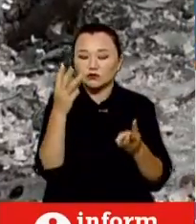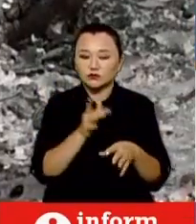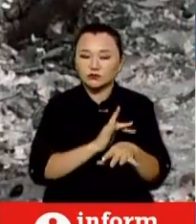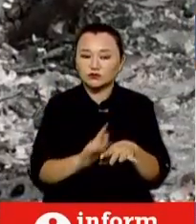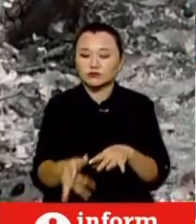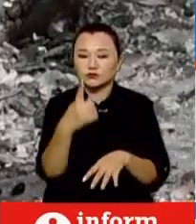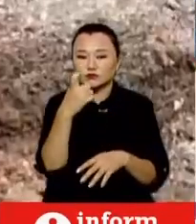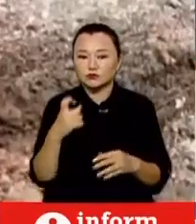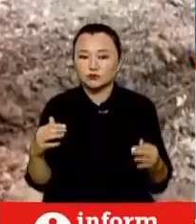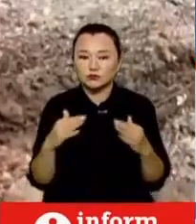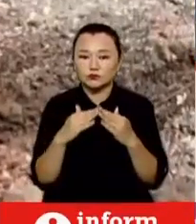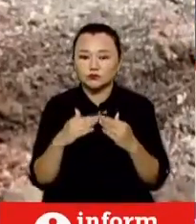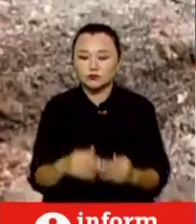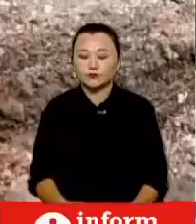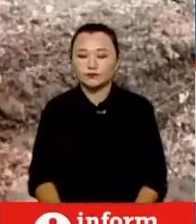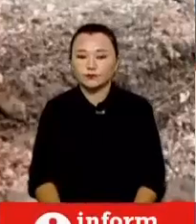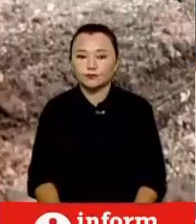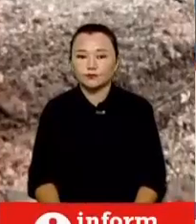домов.